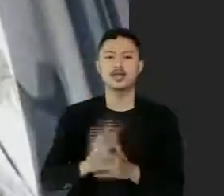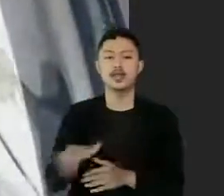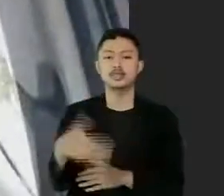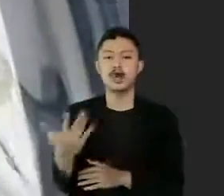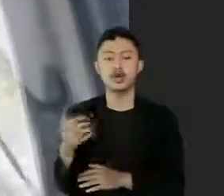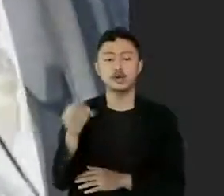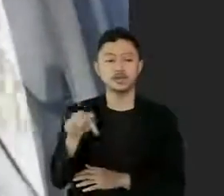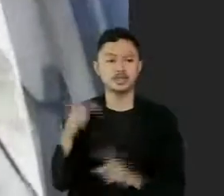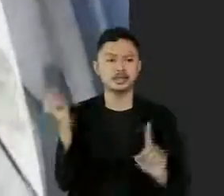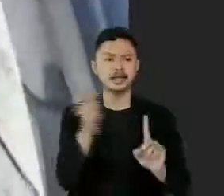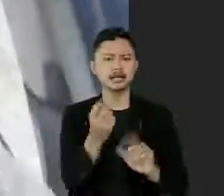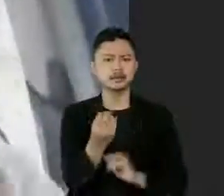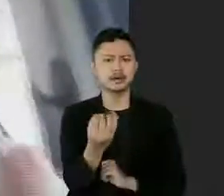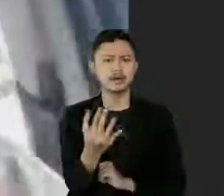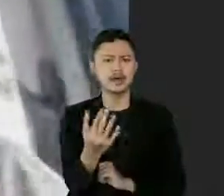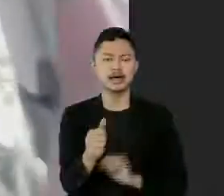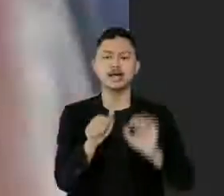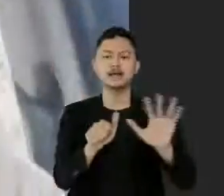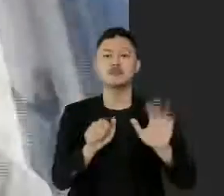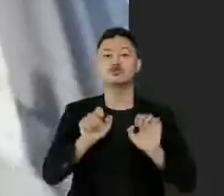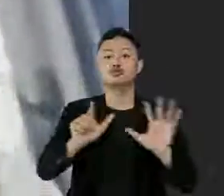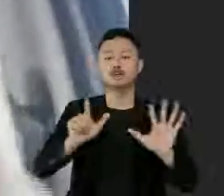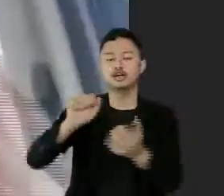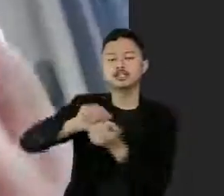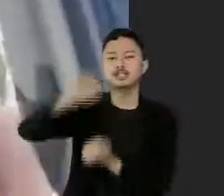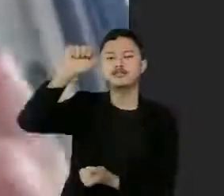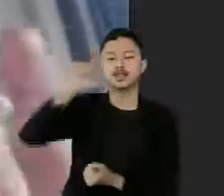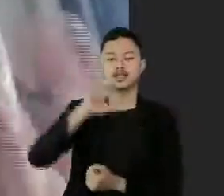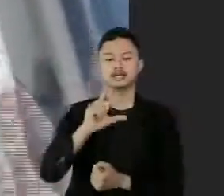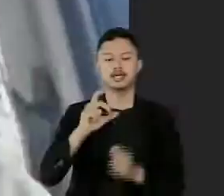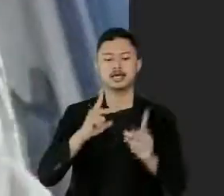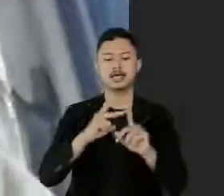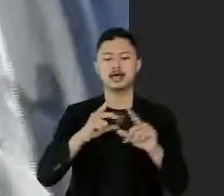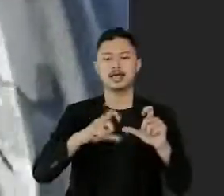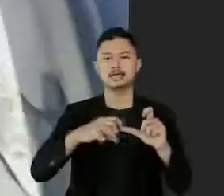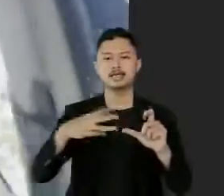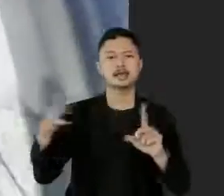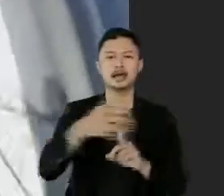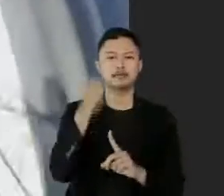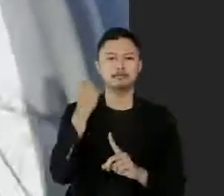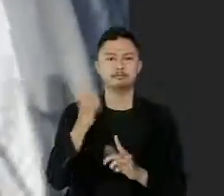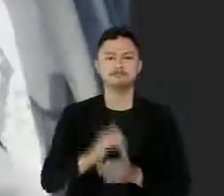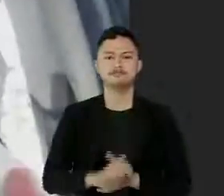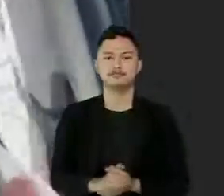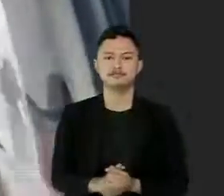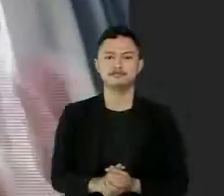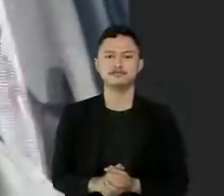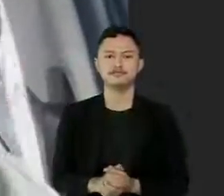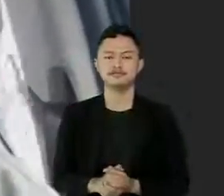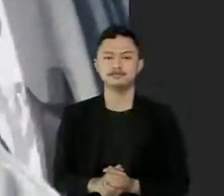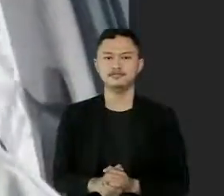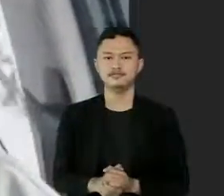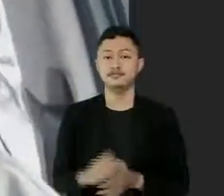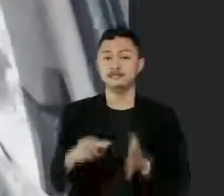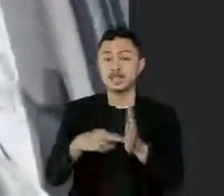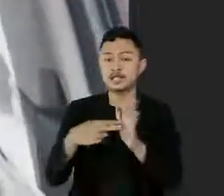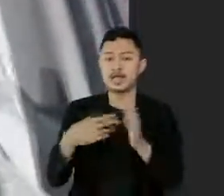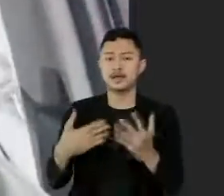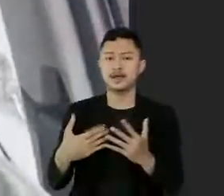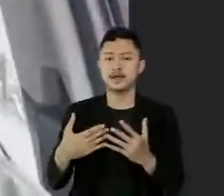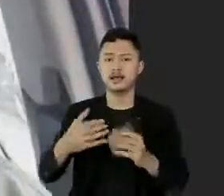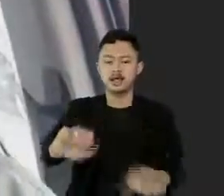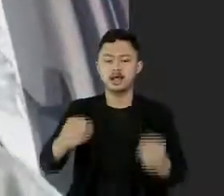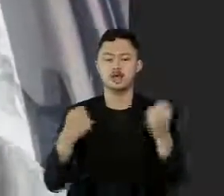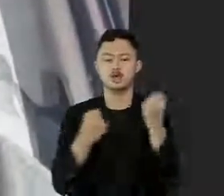sekitar 67. Nah, ini merupakan sebuah keberpihakan terhadap